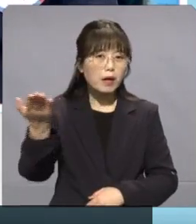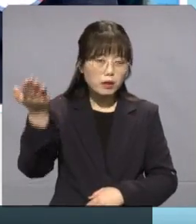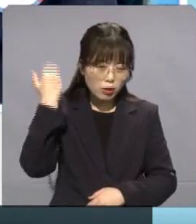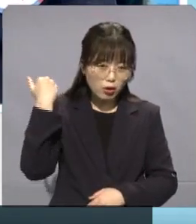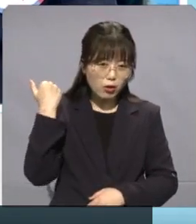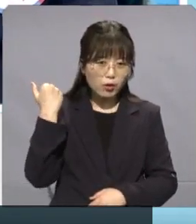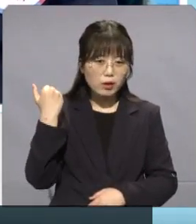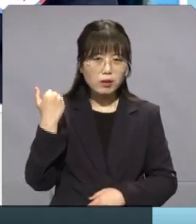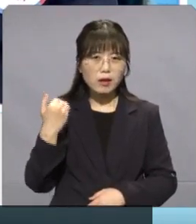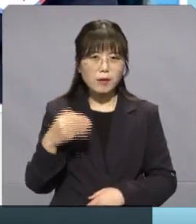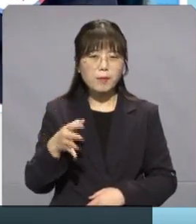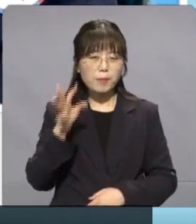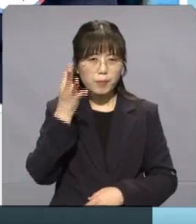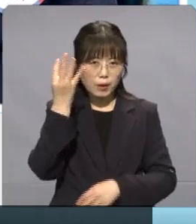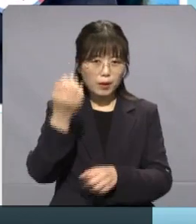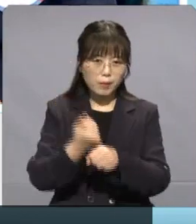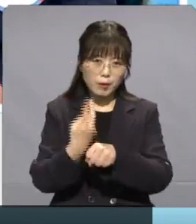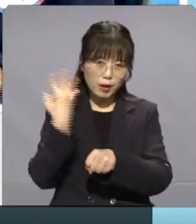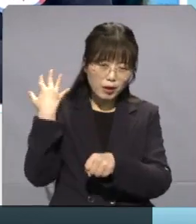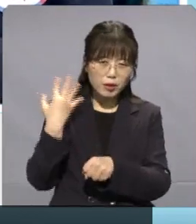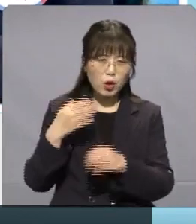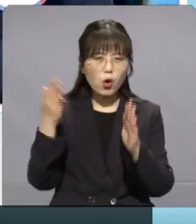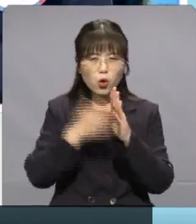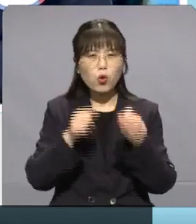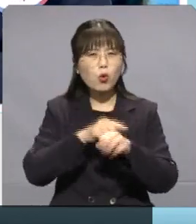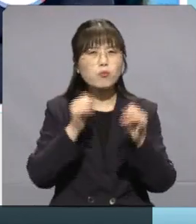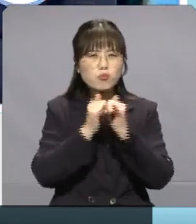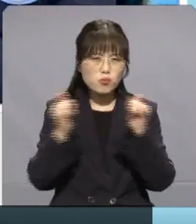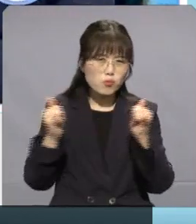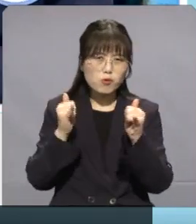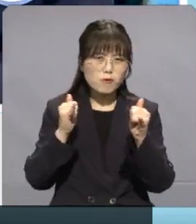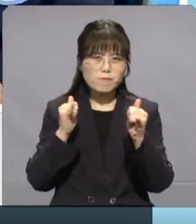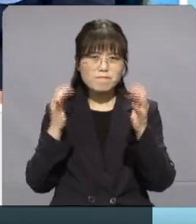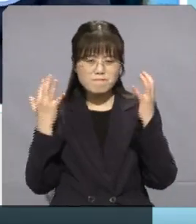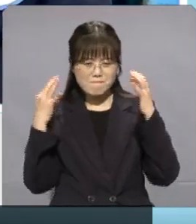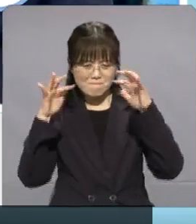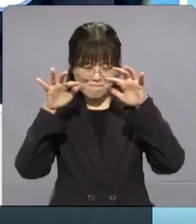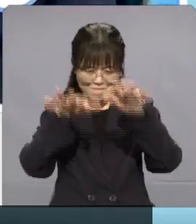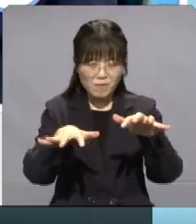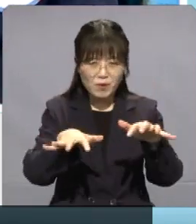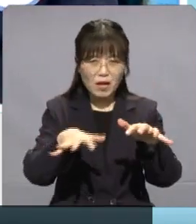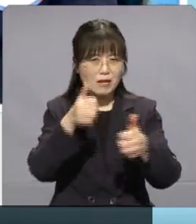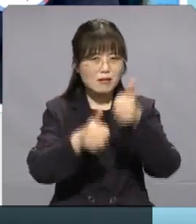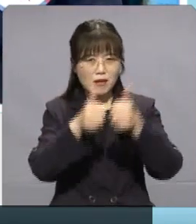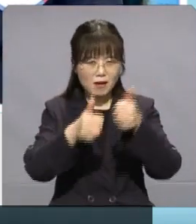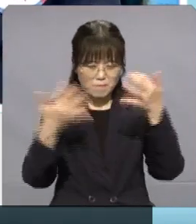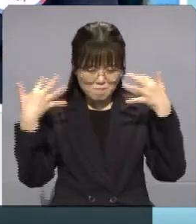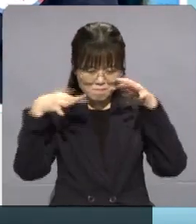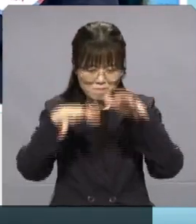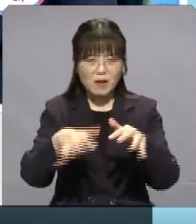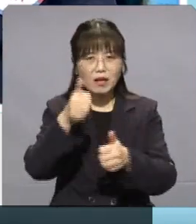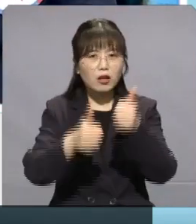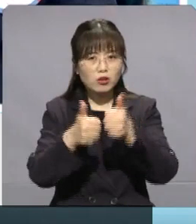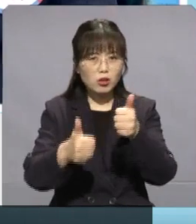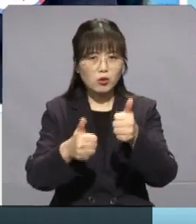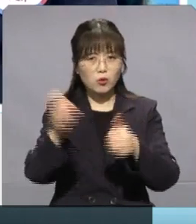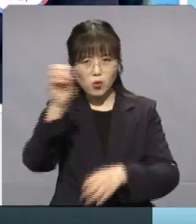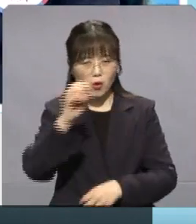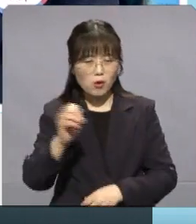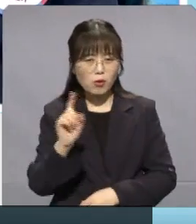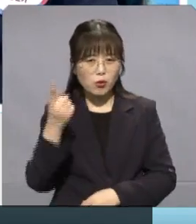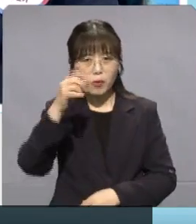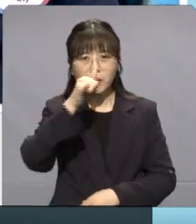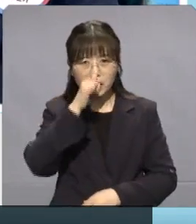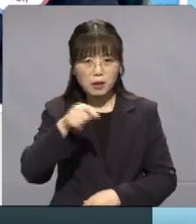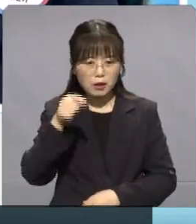해도 옛날에 몇년 전만 해도 계속 공무원 되려고 사람들이 굉장히 많이 몰렸습니다. 공무원 시험 경쟁률이 엄청났잖아요. 근데 그랬죠.